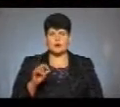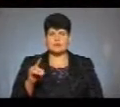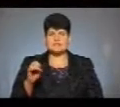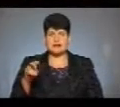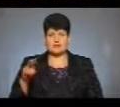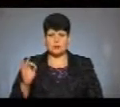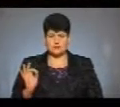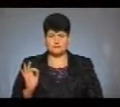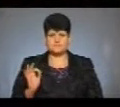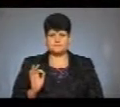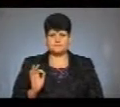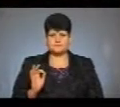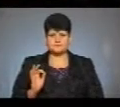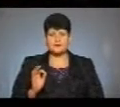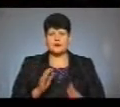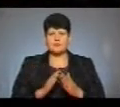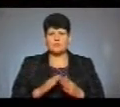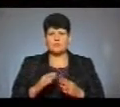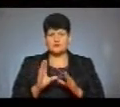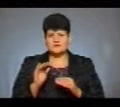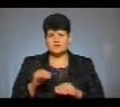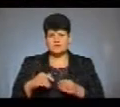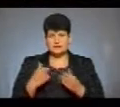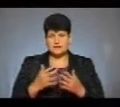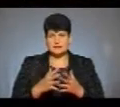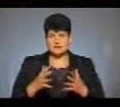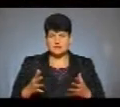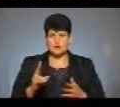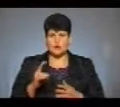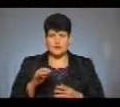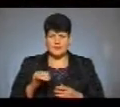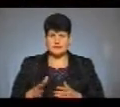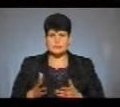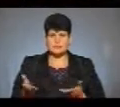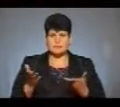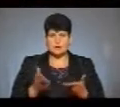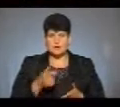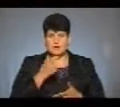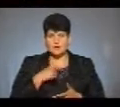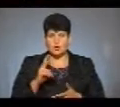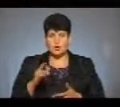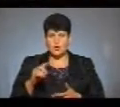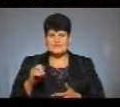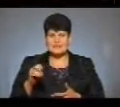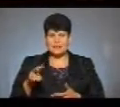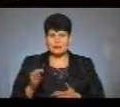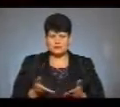честь вручити посвідчення цього рекорду. Найбільша колекція мистецьких артбуків. Запрошую пані Козелко сюди.